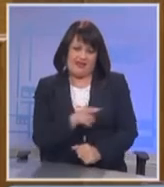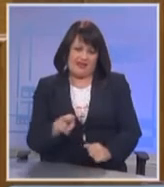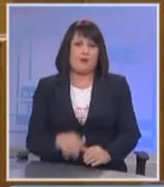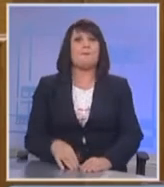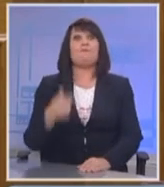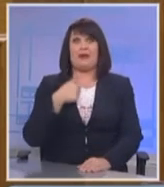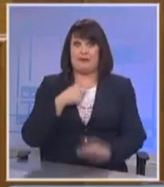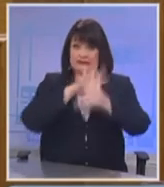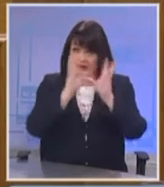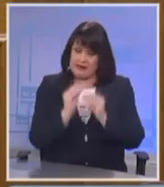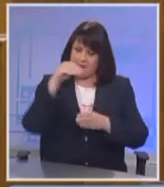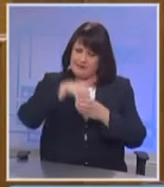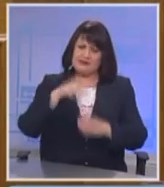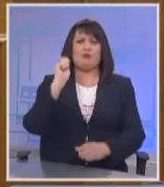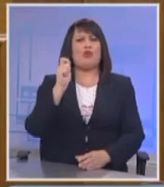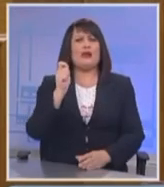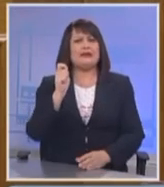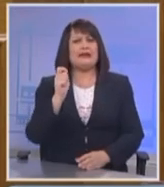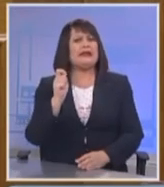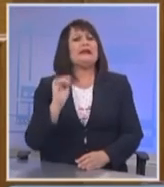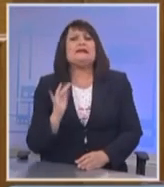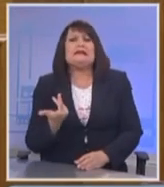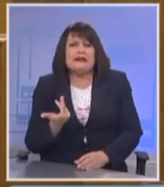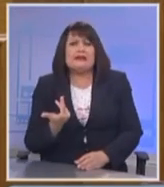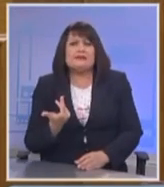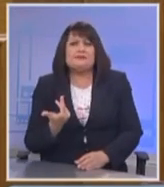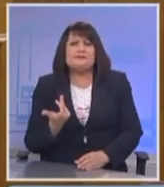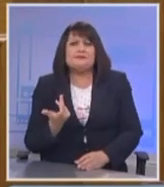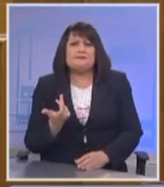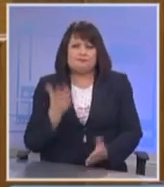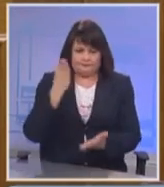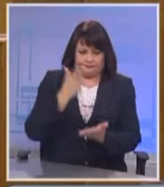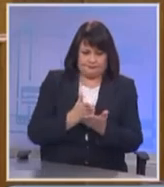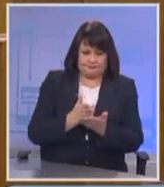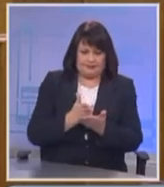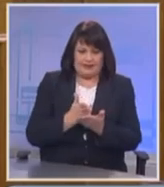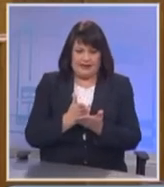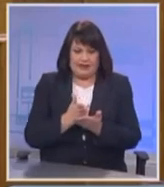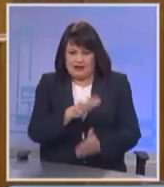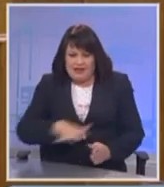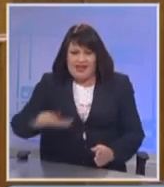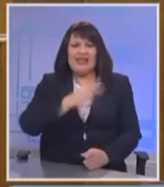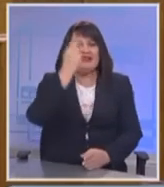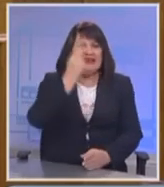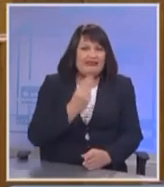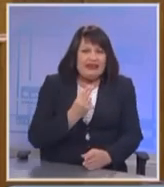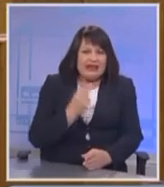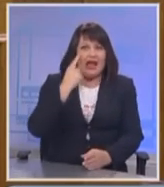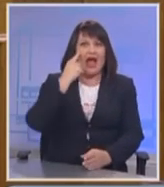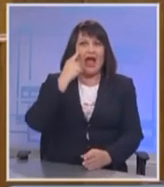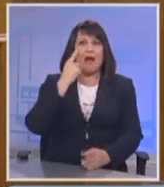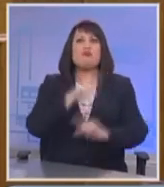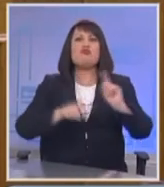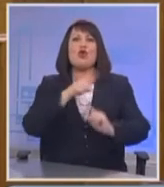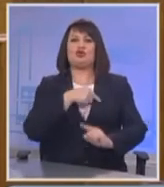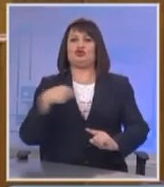πολιτική γενικότερα, δεν θα πρέπει να ισχύει το «ανάμεσα στους τυφλούς βασιλεύει ο μονόφθαλμος».